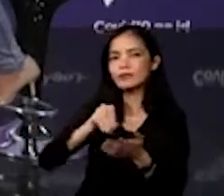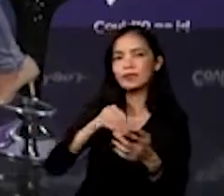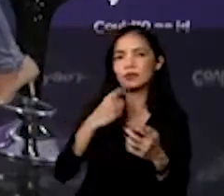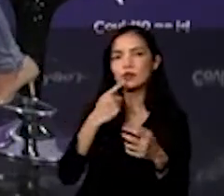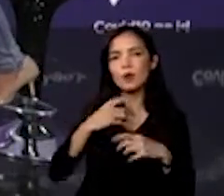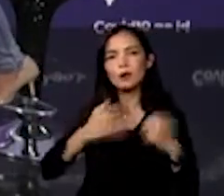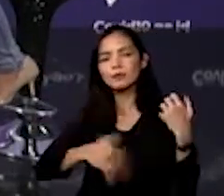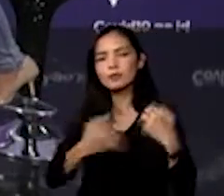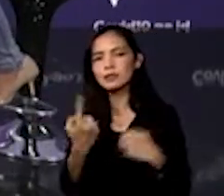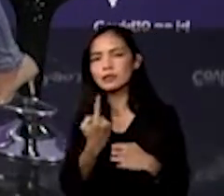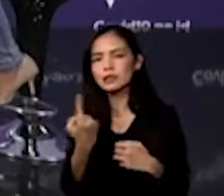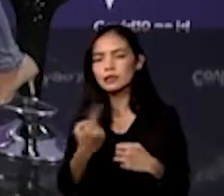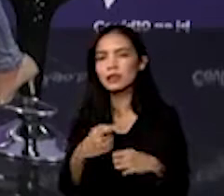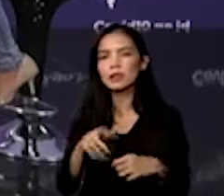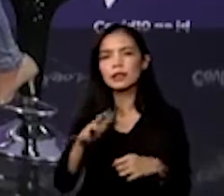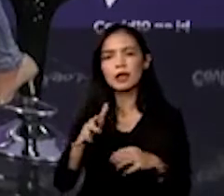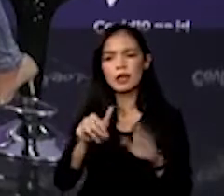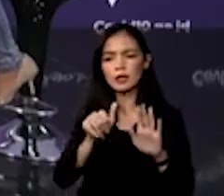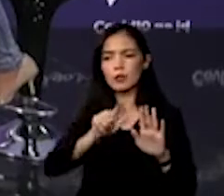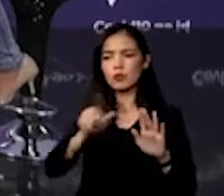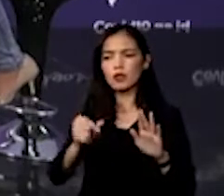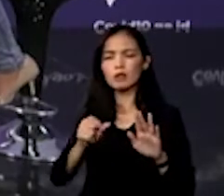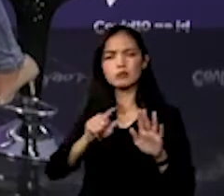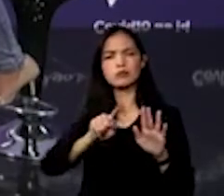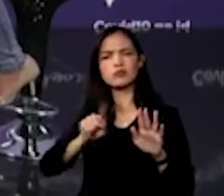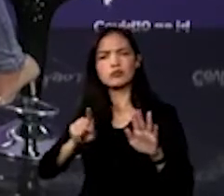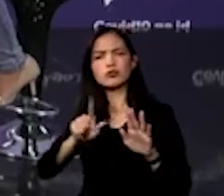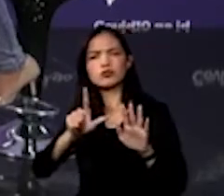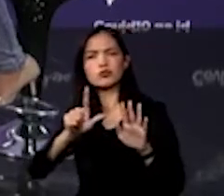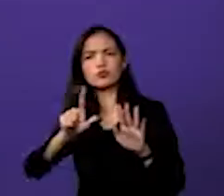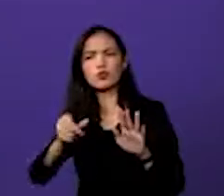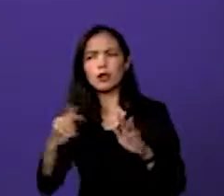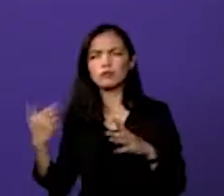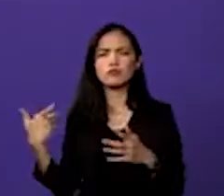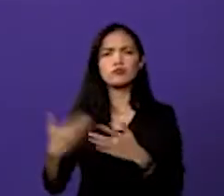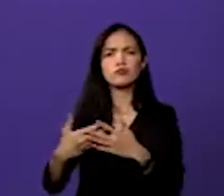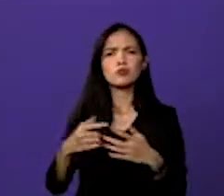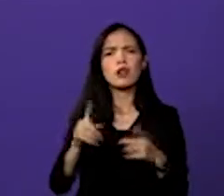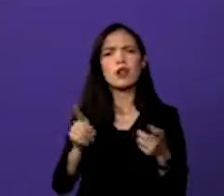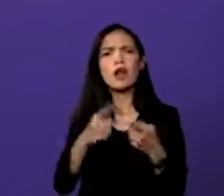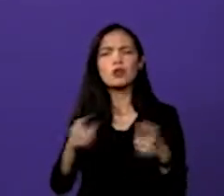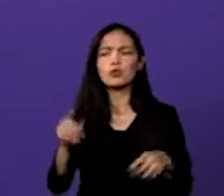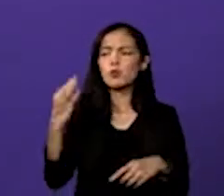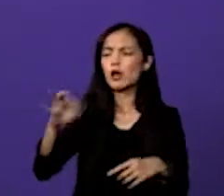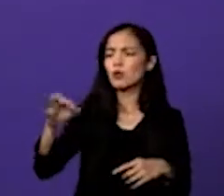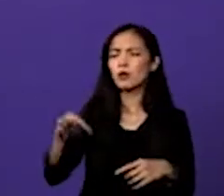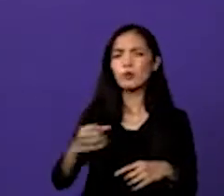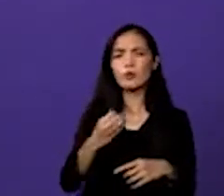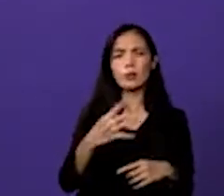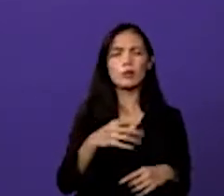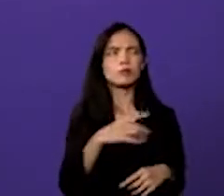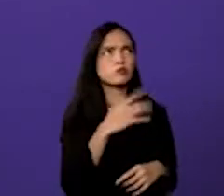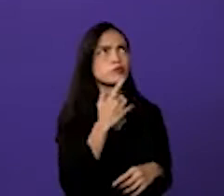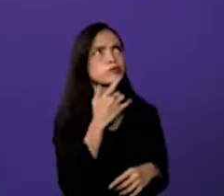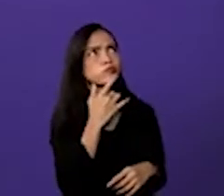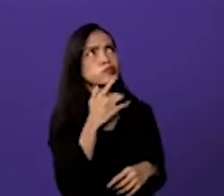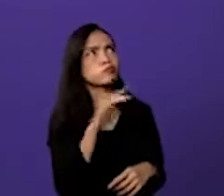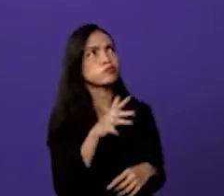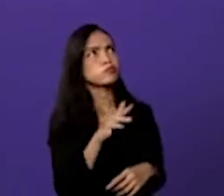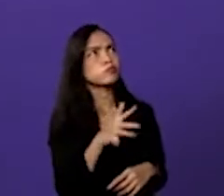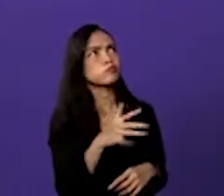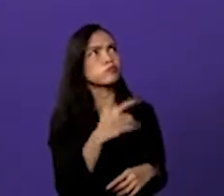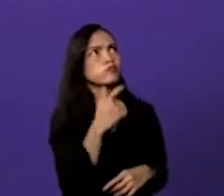ciptakan selama kurang lebih 6 sampai 7 bulan ini ee kalau pas di masa pandemi ini sih kurang lebih udah ada